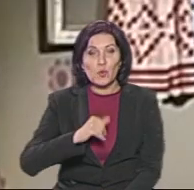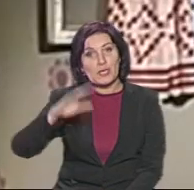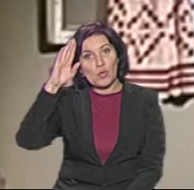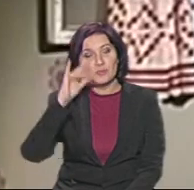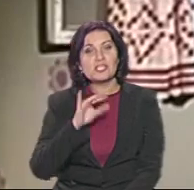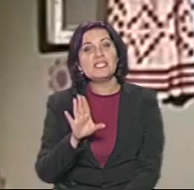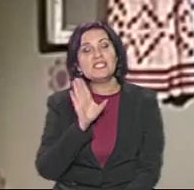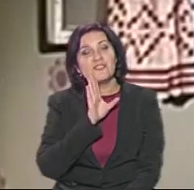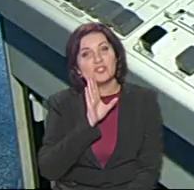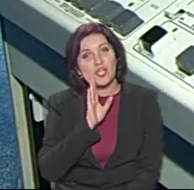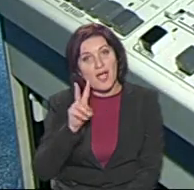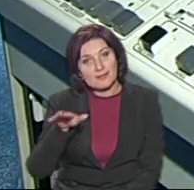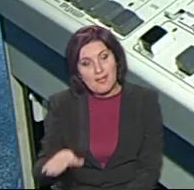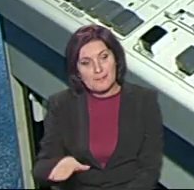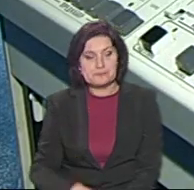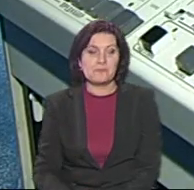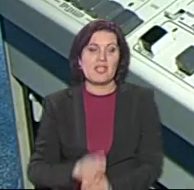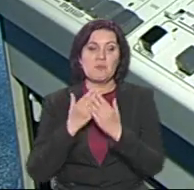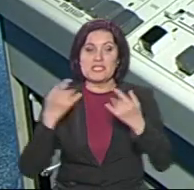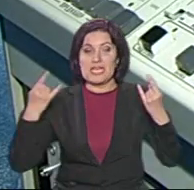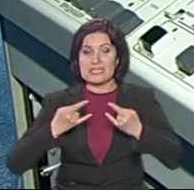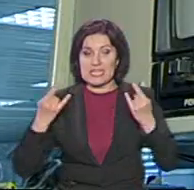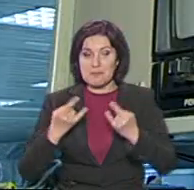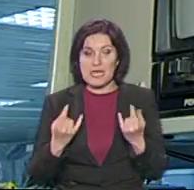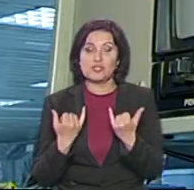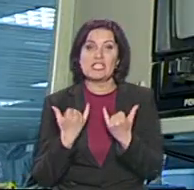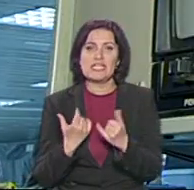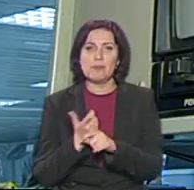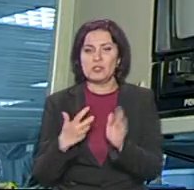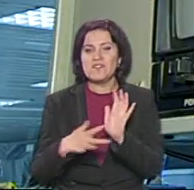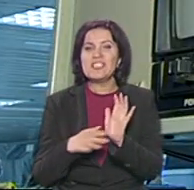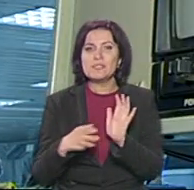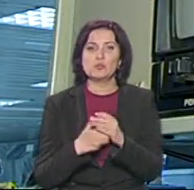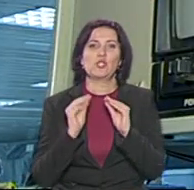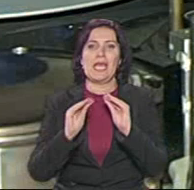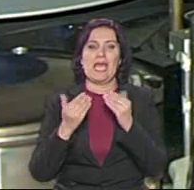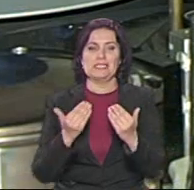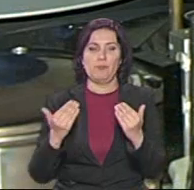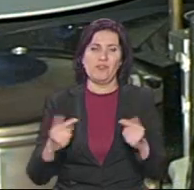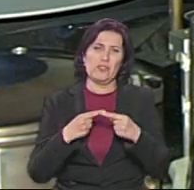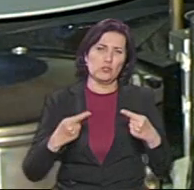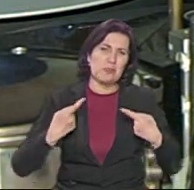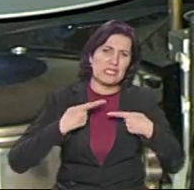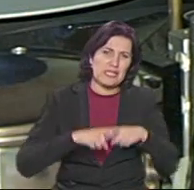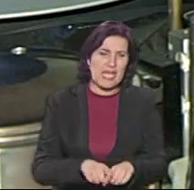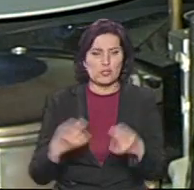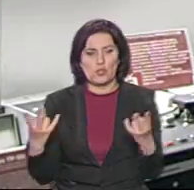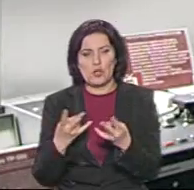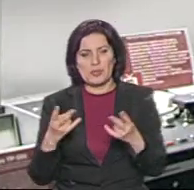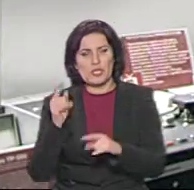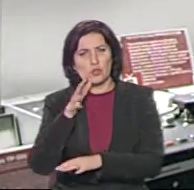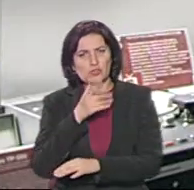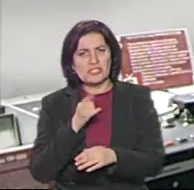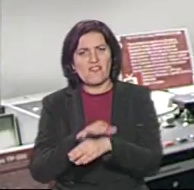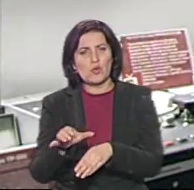хлопчики і дівчатка. У музеї телебачення Суспільного нині понад 800 експонатів. Від різноманітної техніки, необхідної на той час